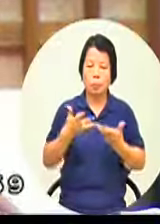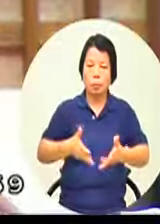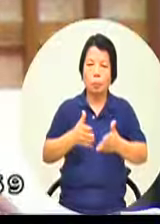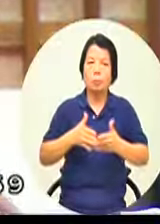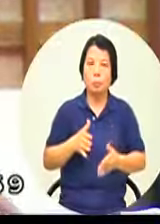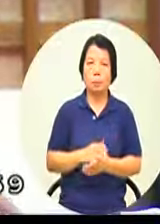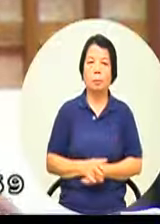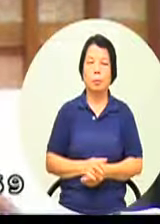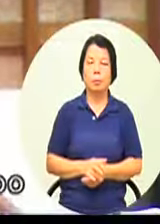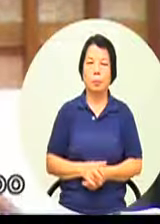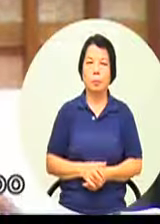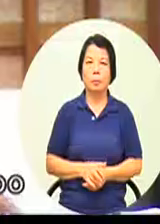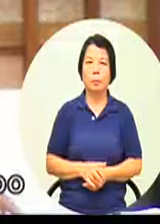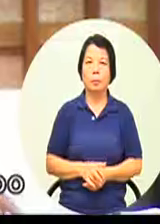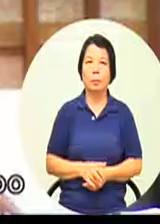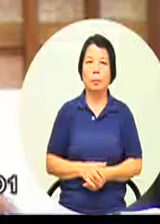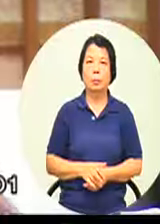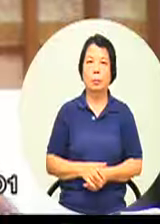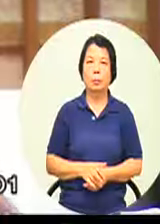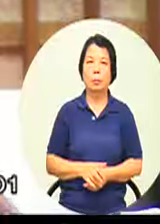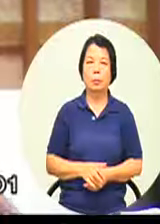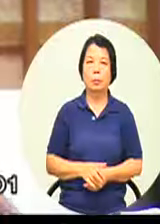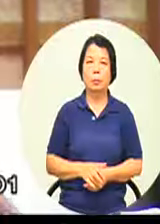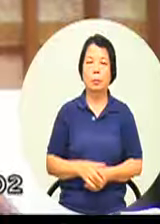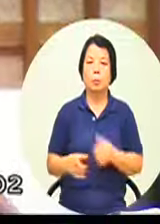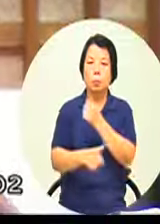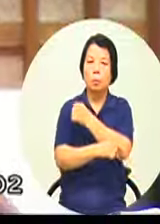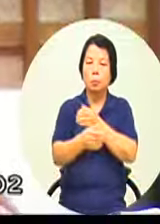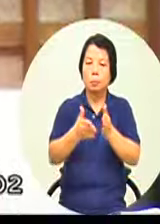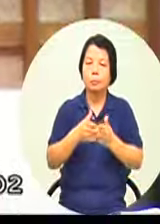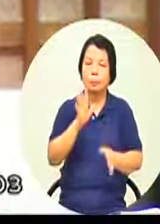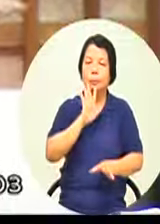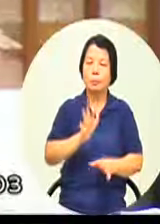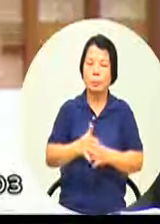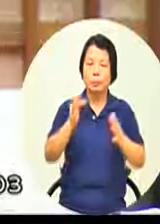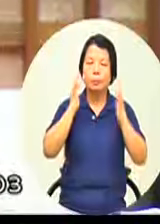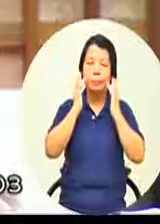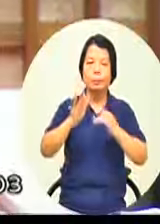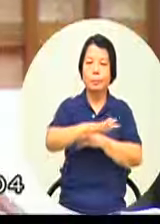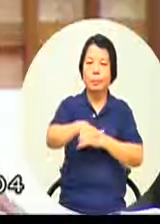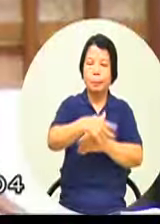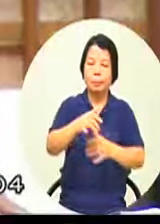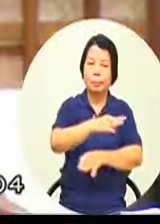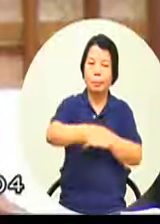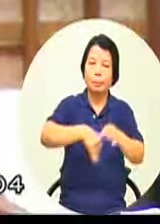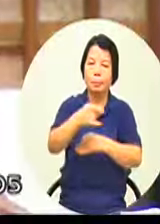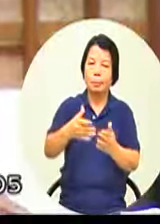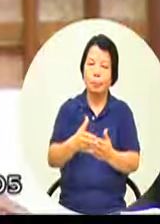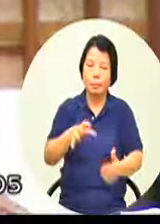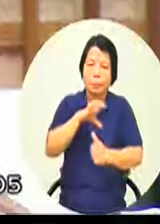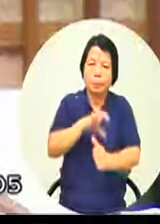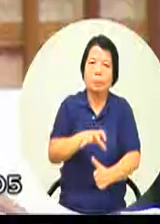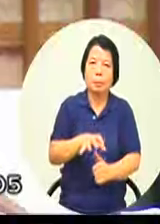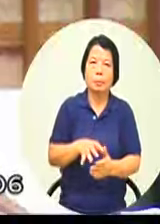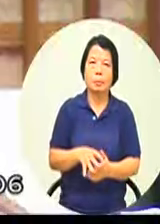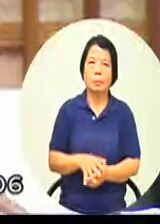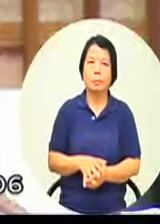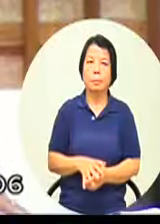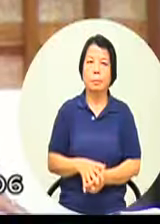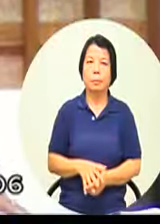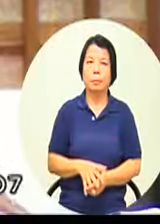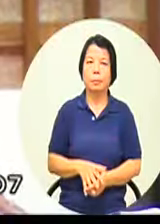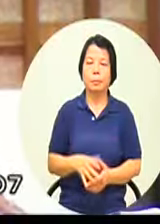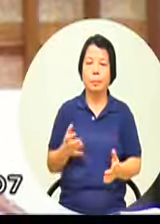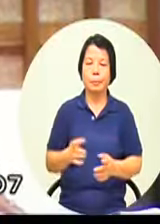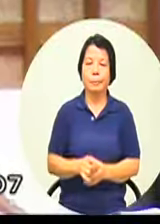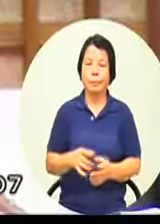一个结论了。这个结论就是看我们市场经济里面能够压抑住我们的一个物